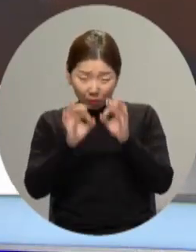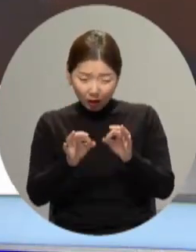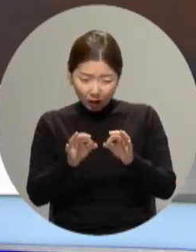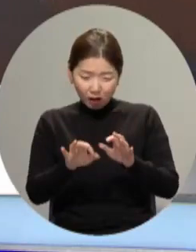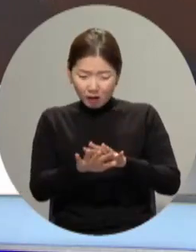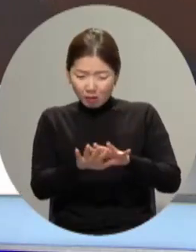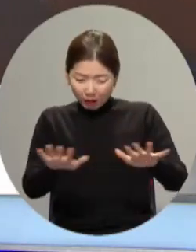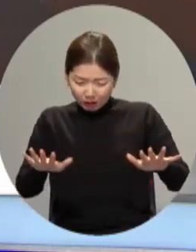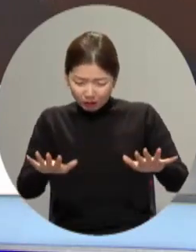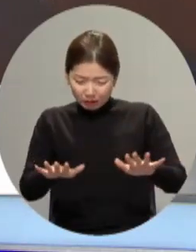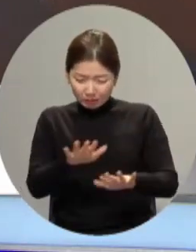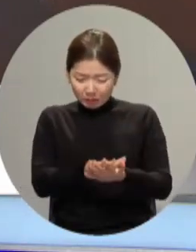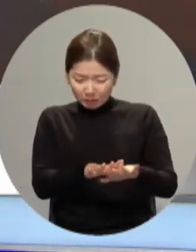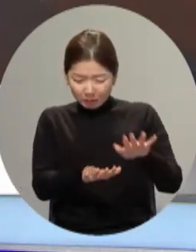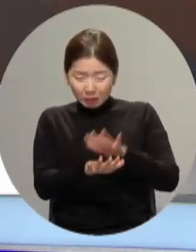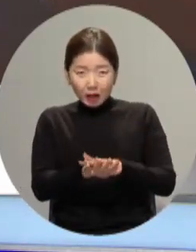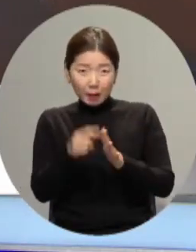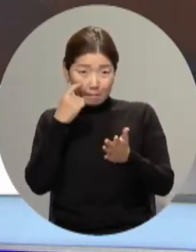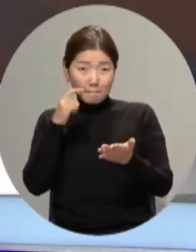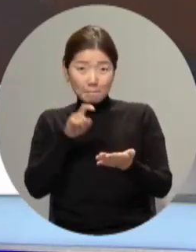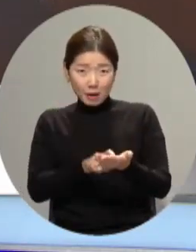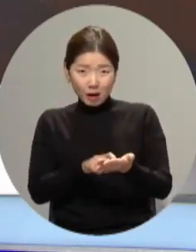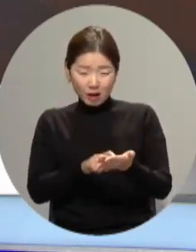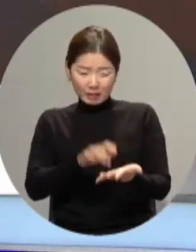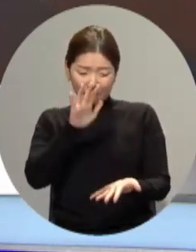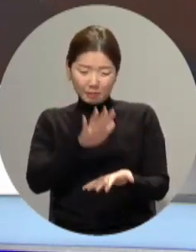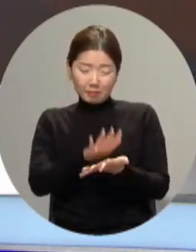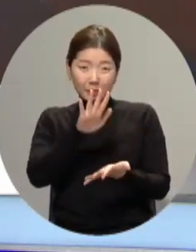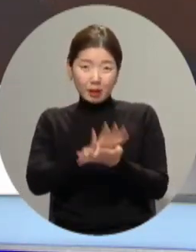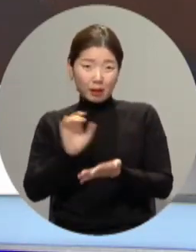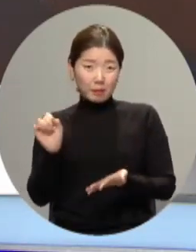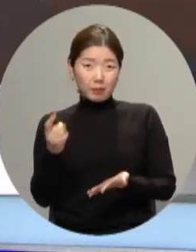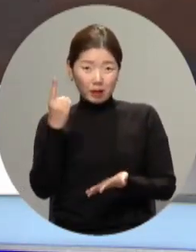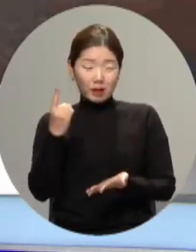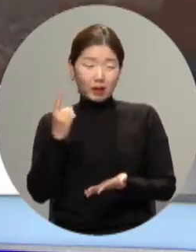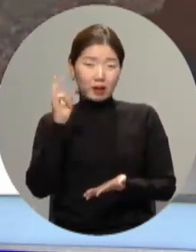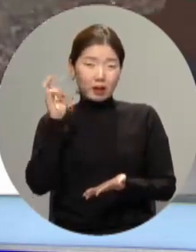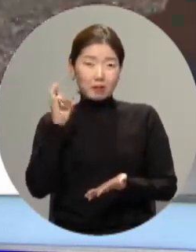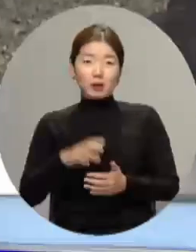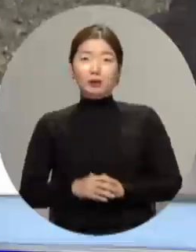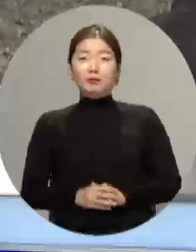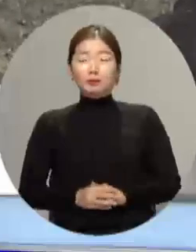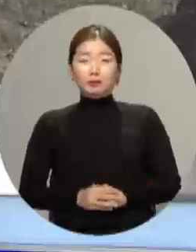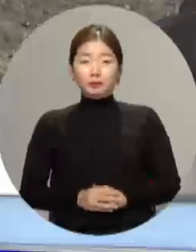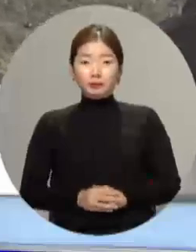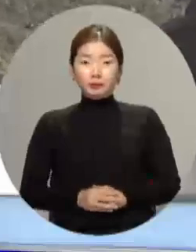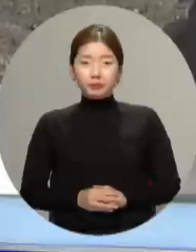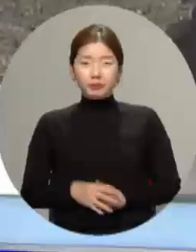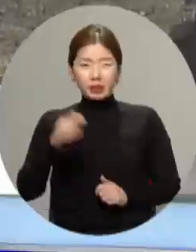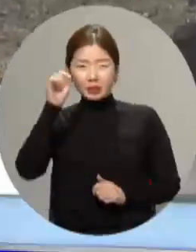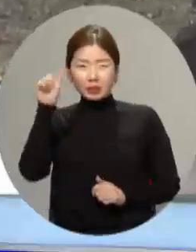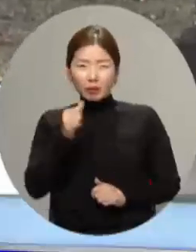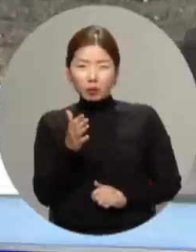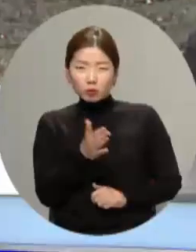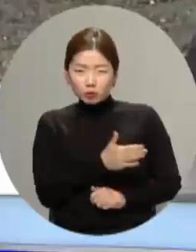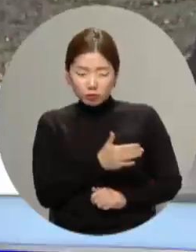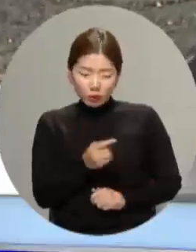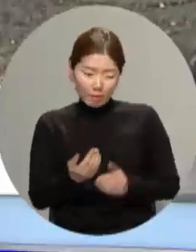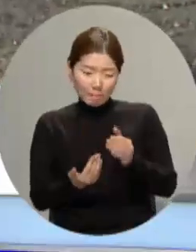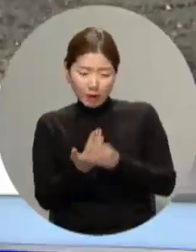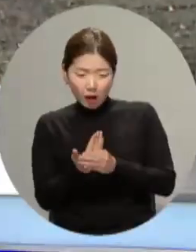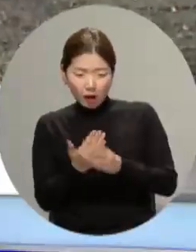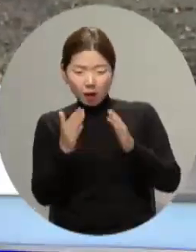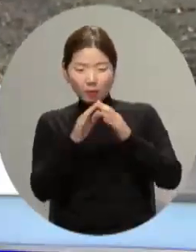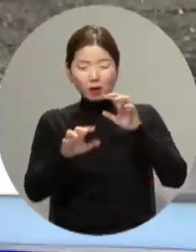난방 매트들이 겹친 채 발견돼 과열로 인한 사고일 가능성도 제기되고 있습니다. 새해 벽두부터 벌어진 비극에